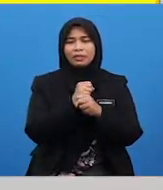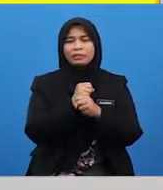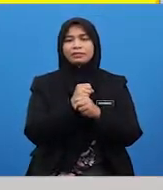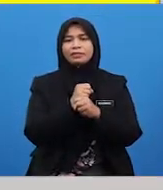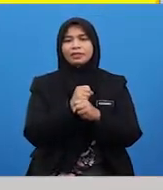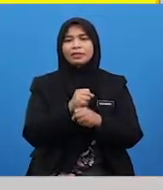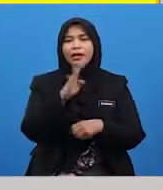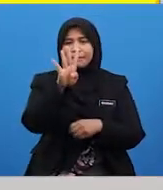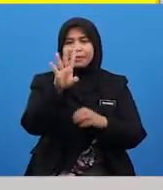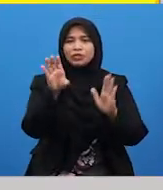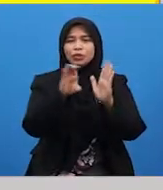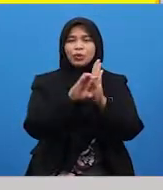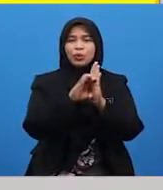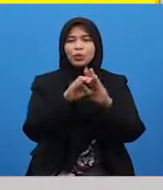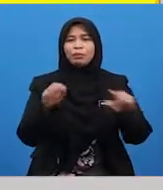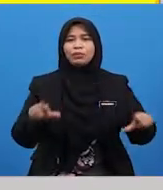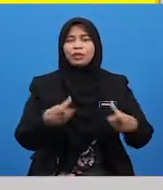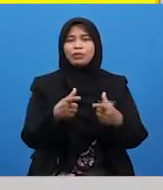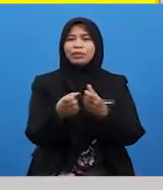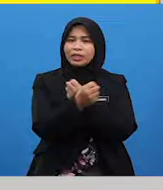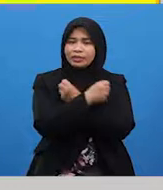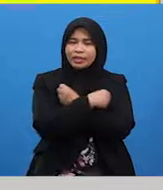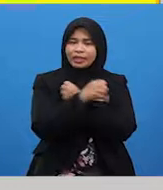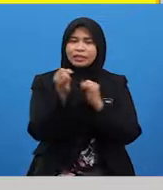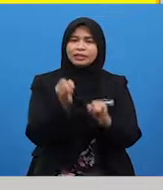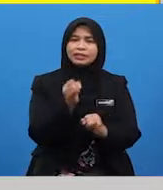menyatakan 4 contoh perlakuan menyayangi jiran,